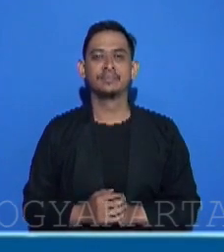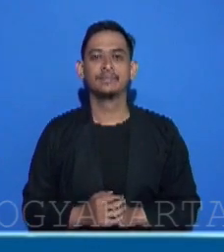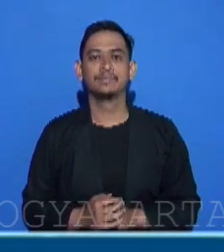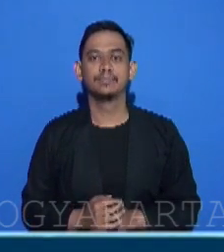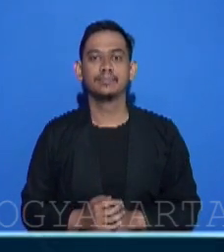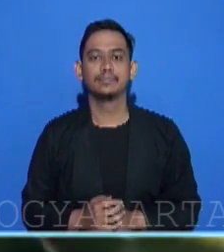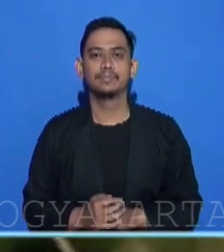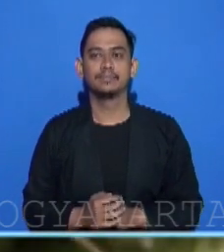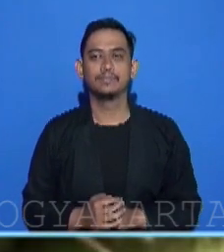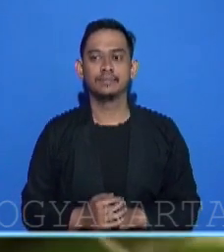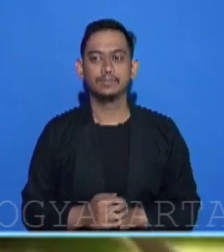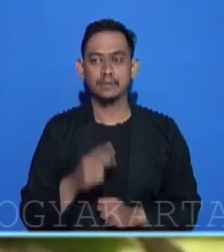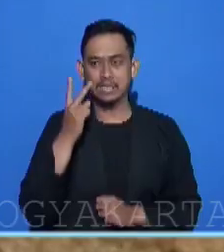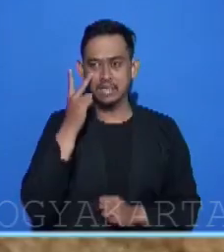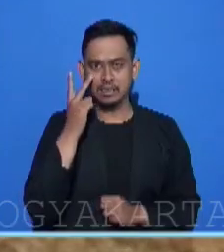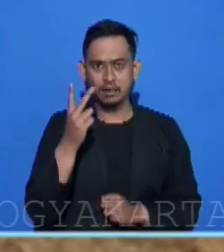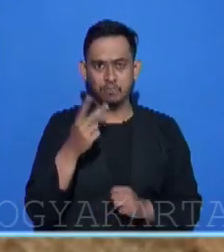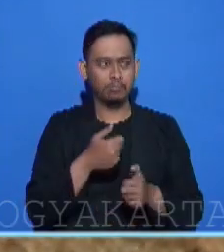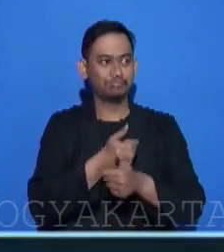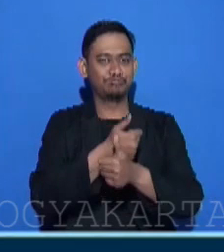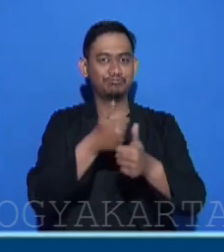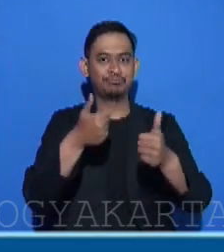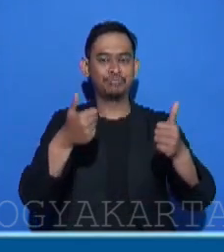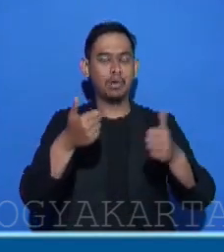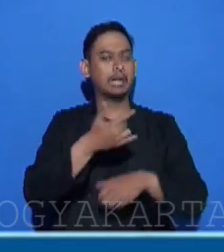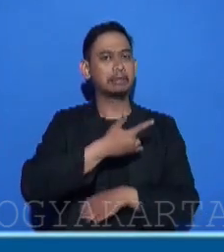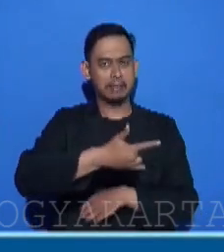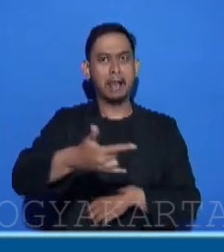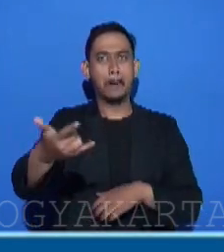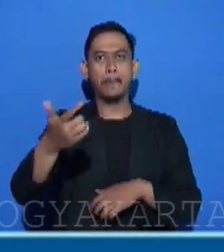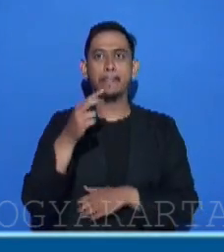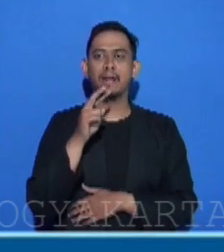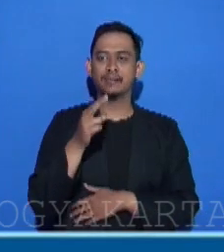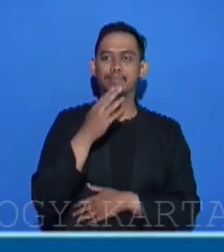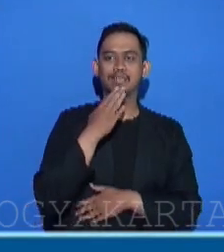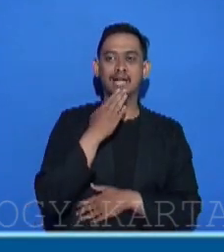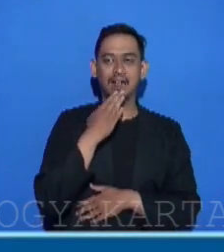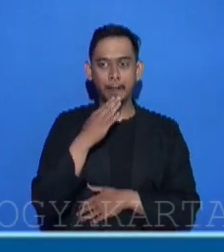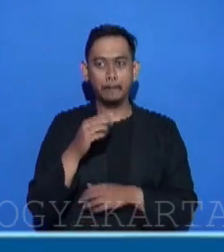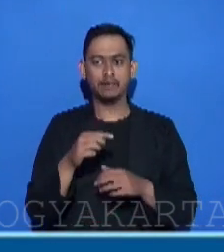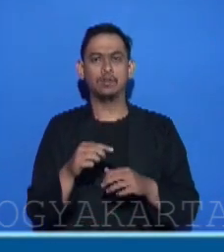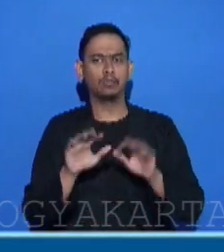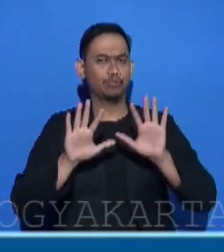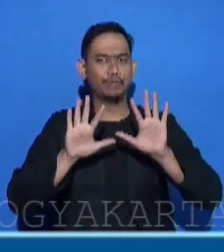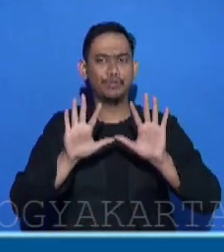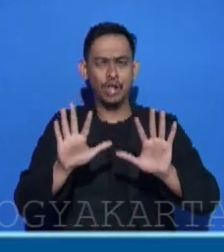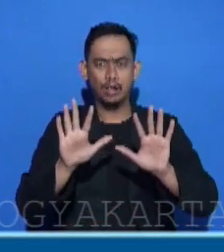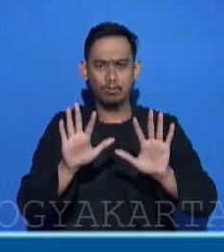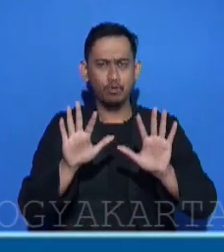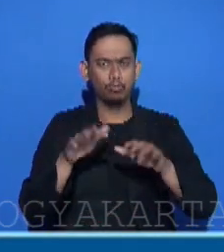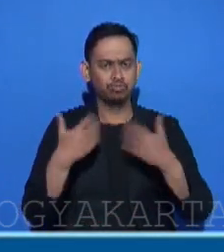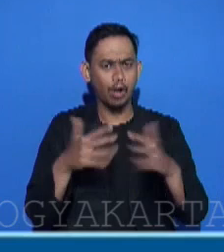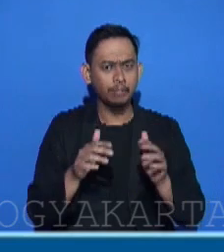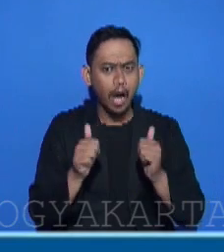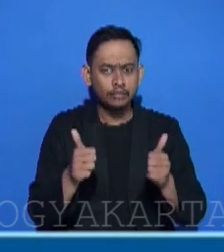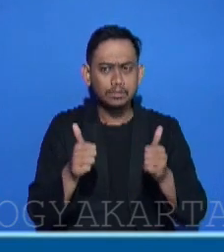dipun tetep kajagi kanthi sae. Niki biasane lipet sedasa nggih saged kok. Nek 1000 meter